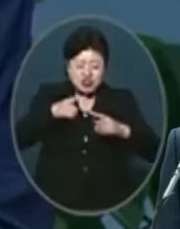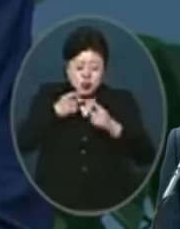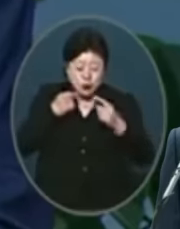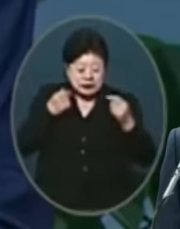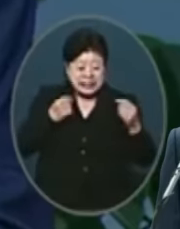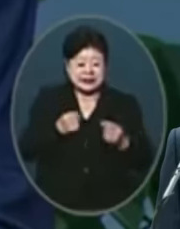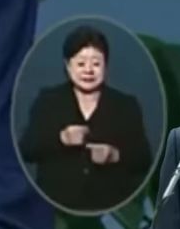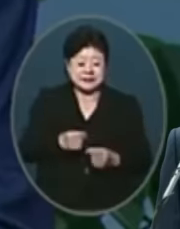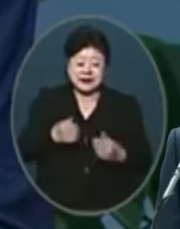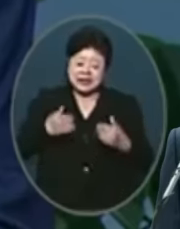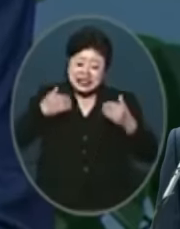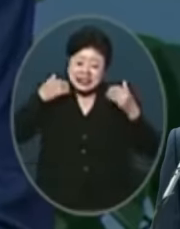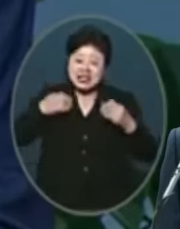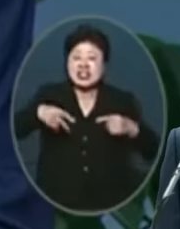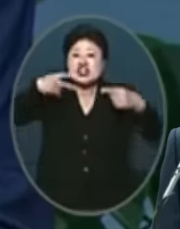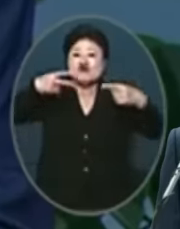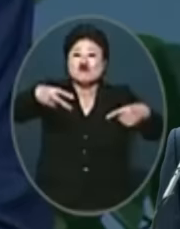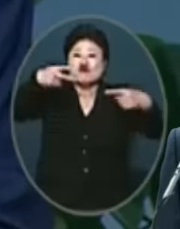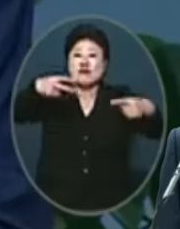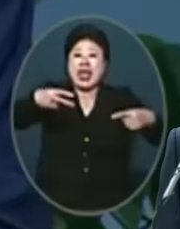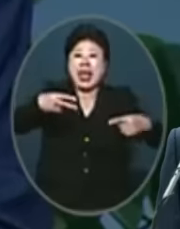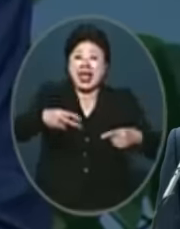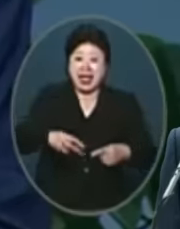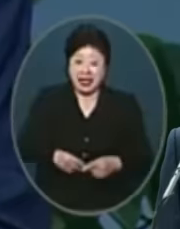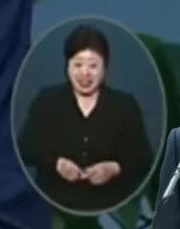조용기의 두 배 반쯤 되게 큽니다.